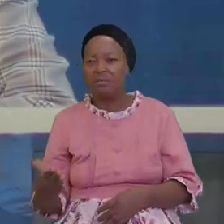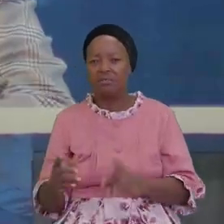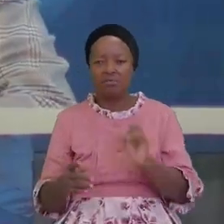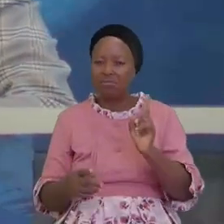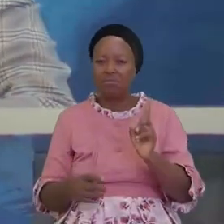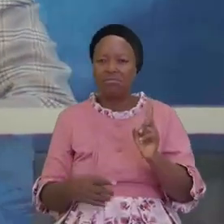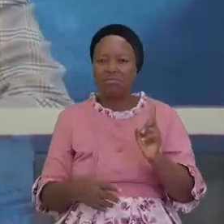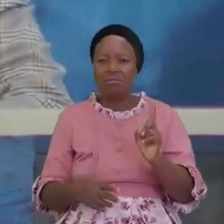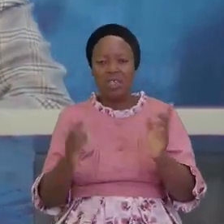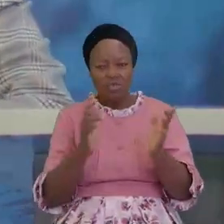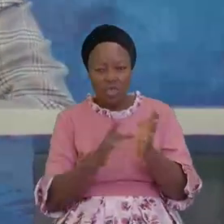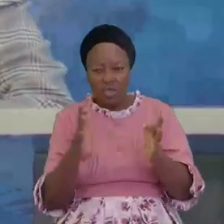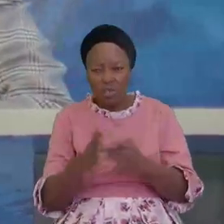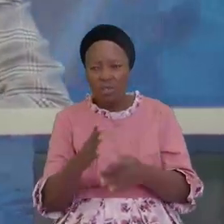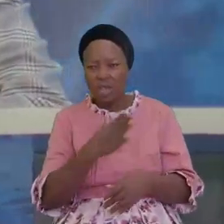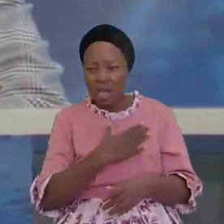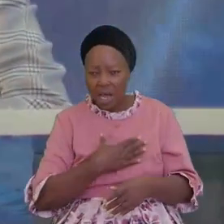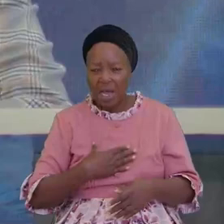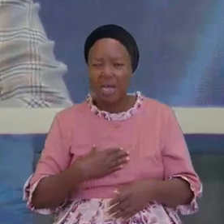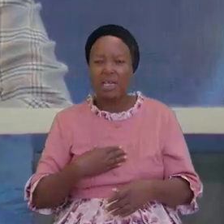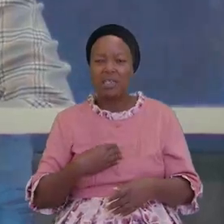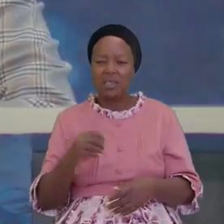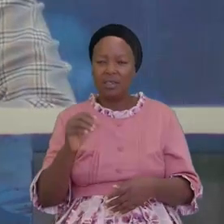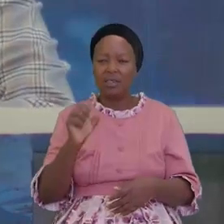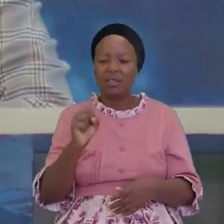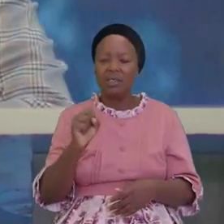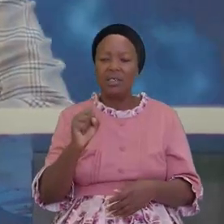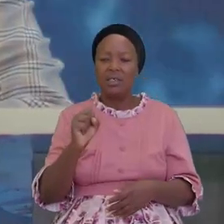ce n'est pas Jésus et autre chose.